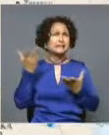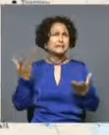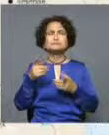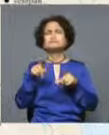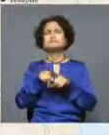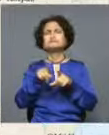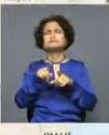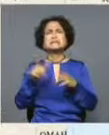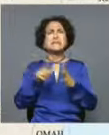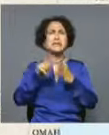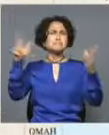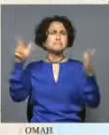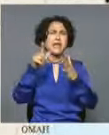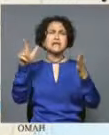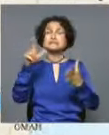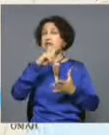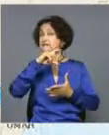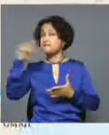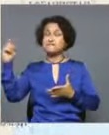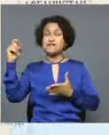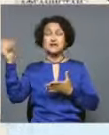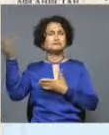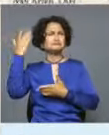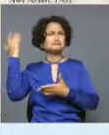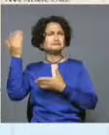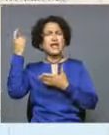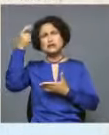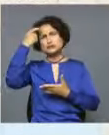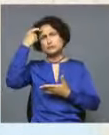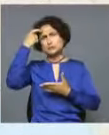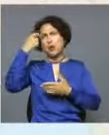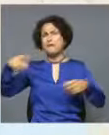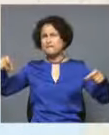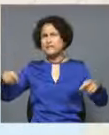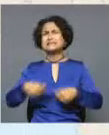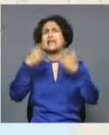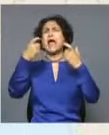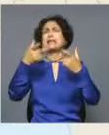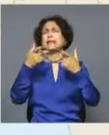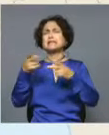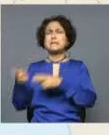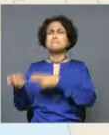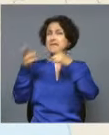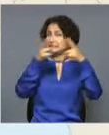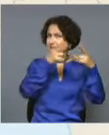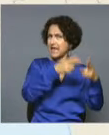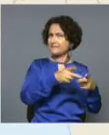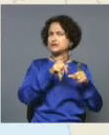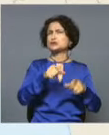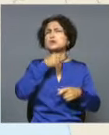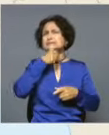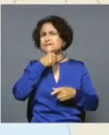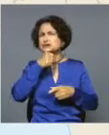от 17 век след неуспешното Чипровско въстание. Там се преселват българи от Чипровци и от Свищов и